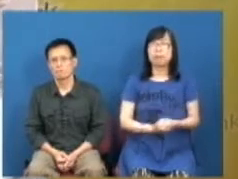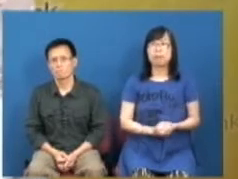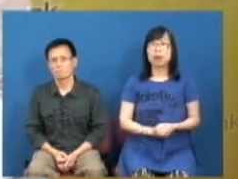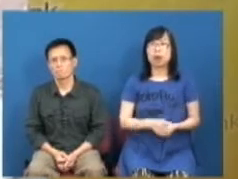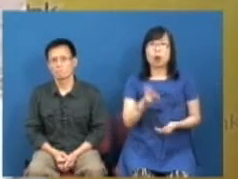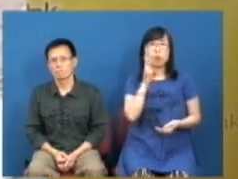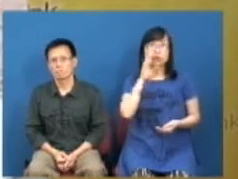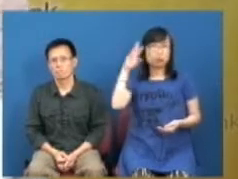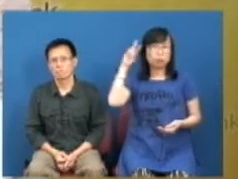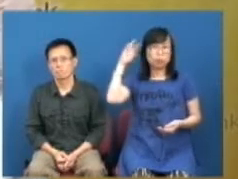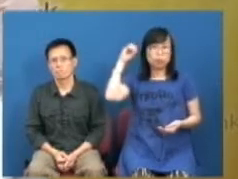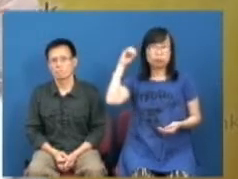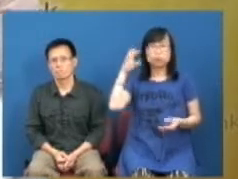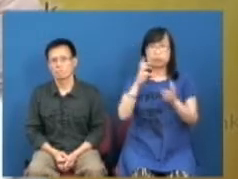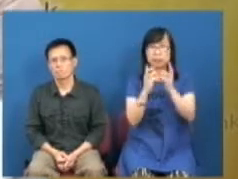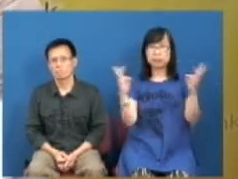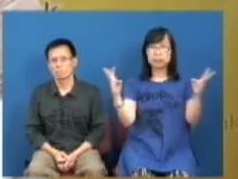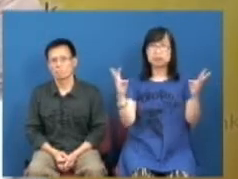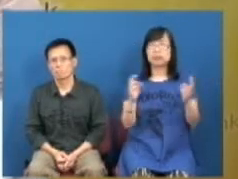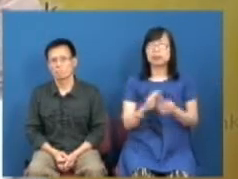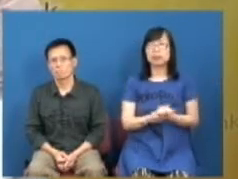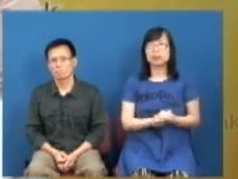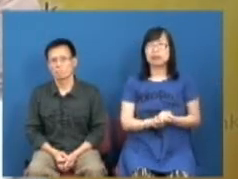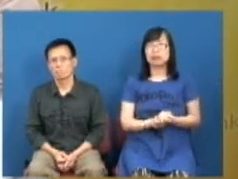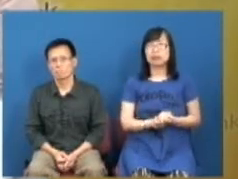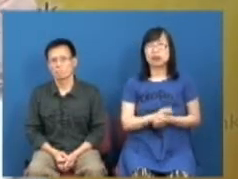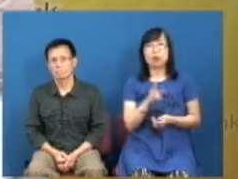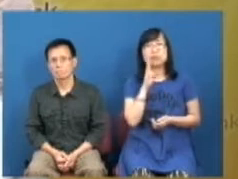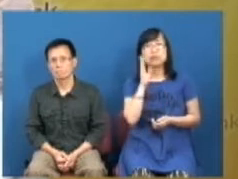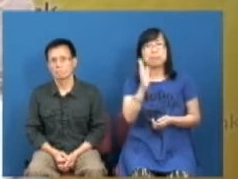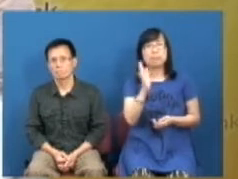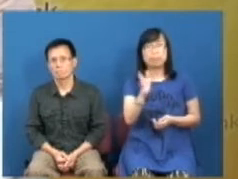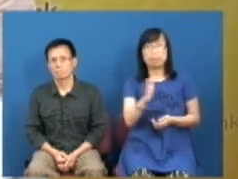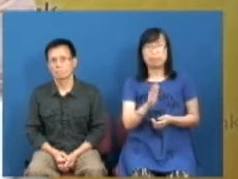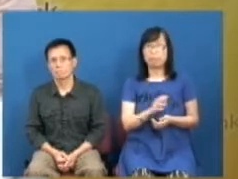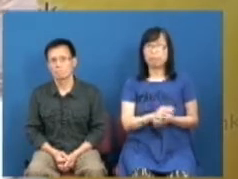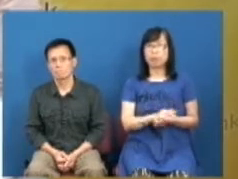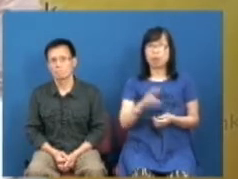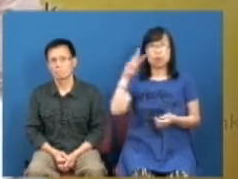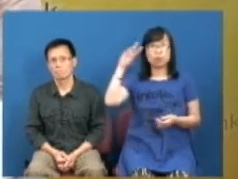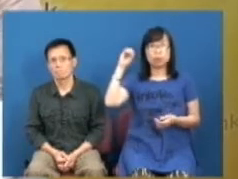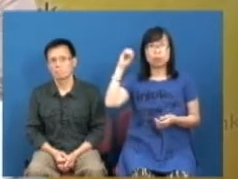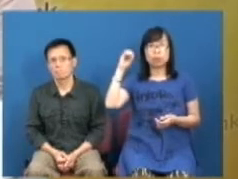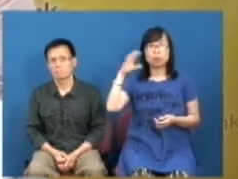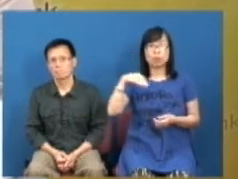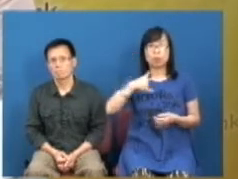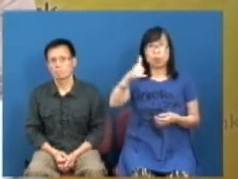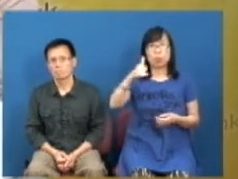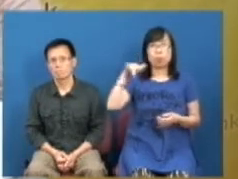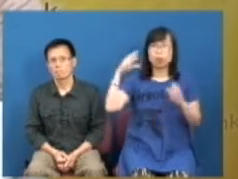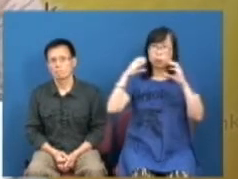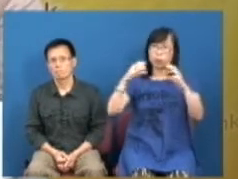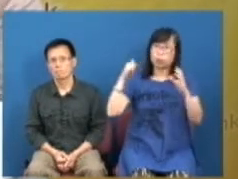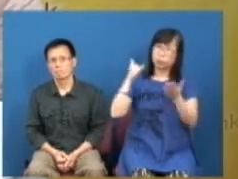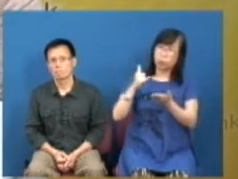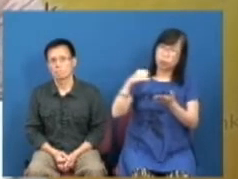如好似將軍澳線咁樣，唉，譬如我當你500蚊咧嚇，將軍澳線行去中環啊，搭去